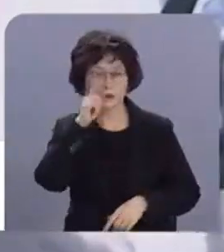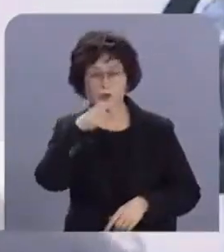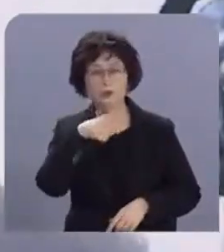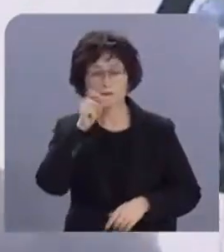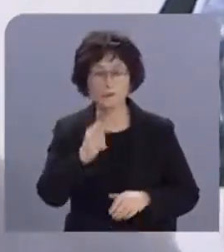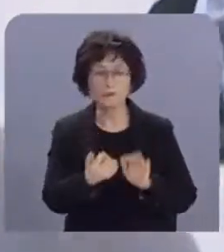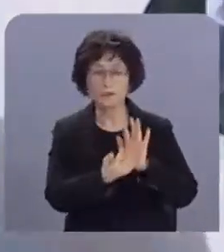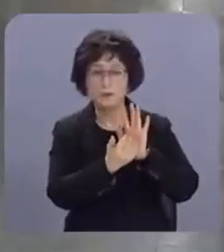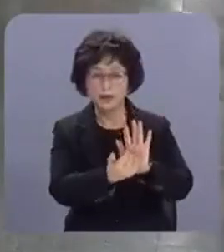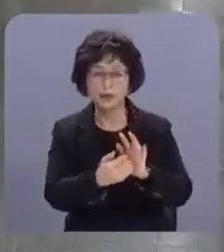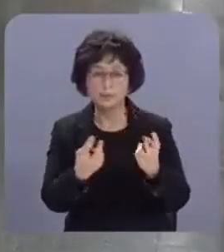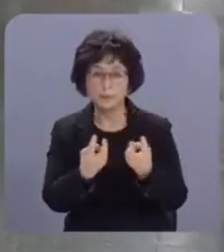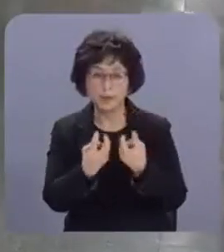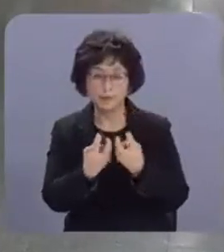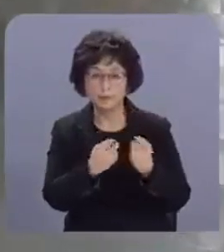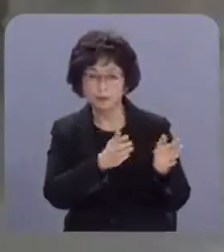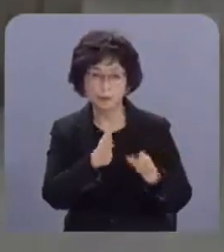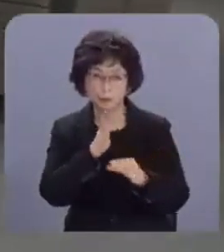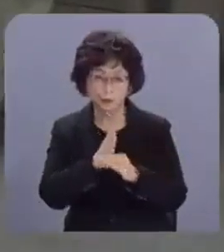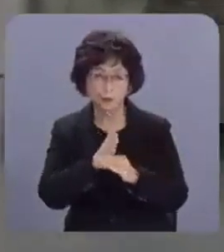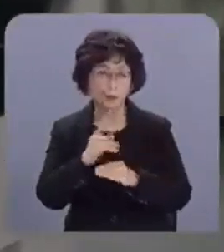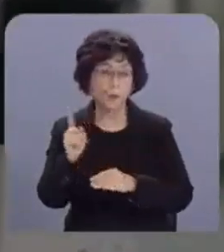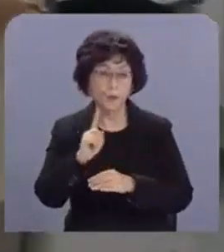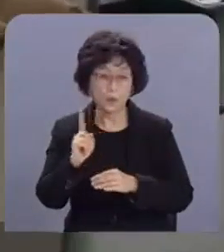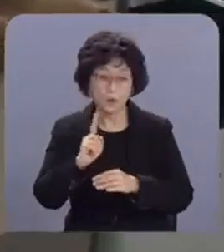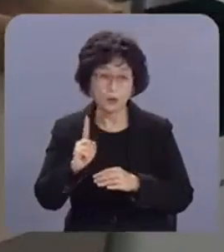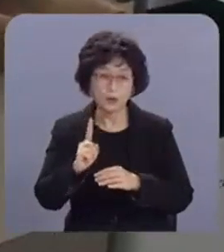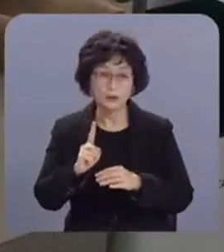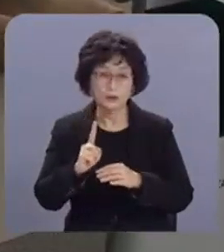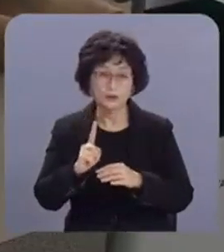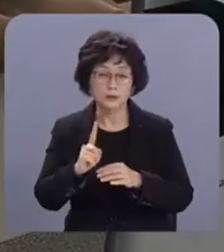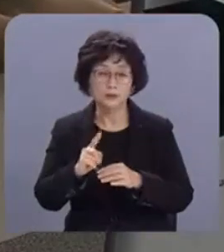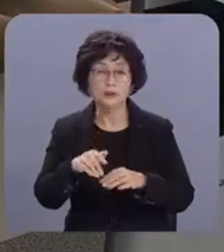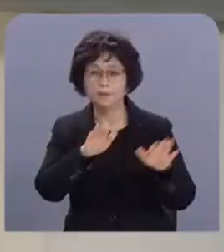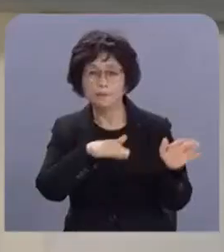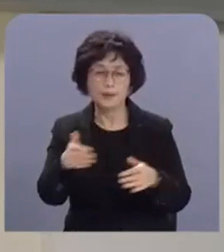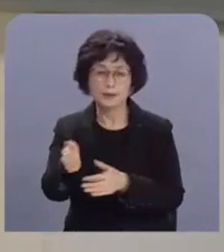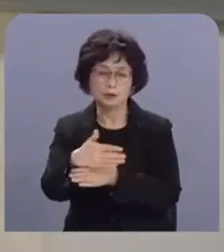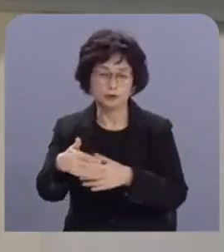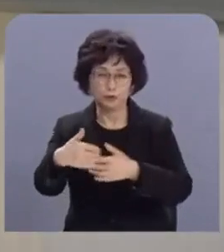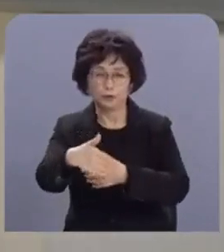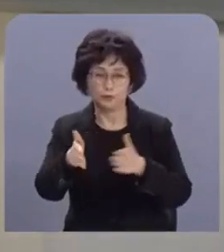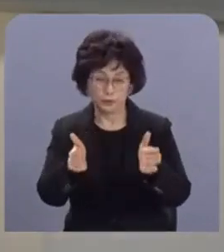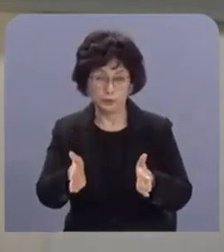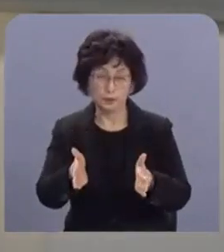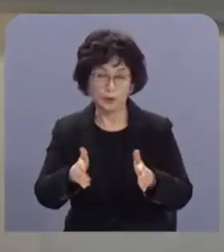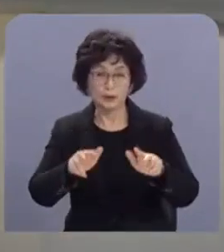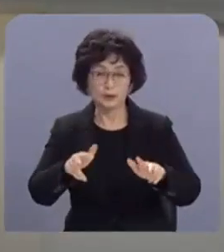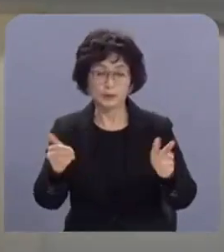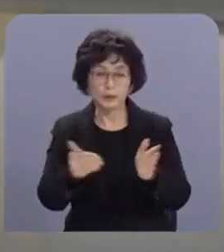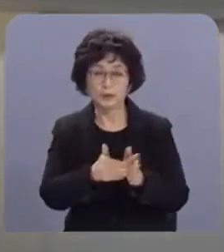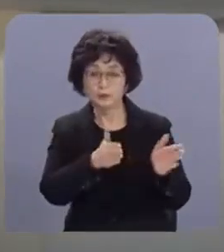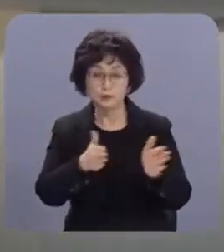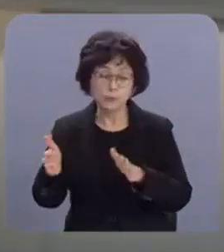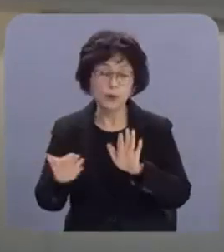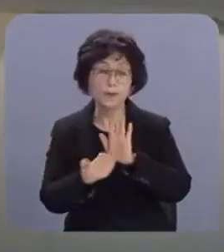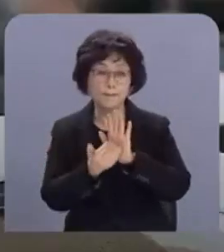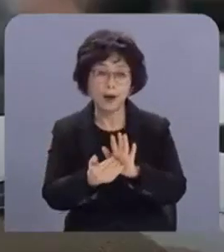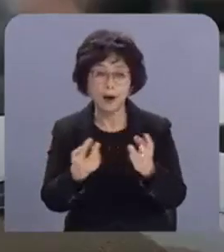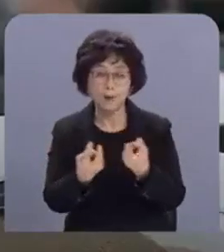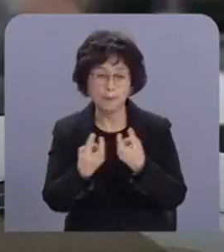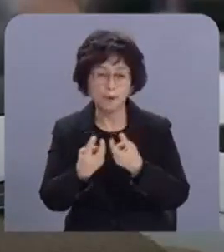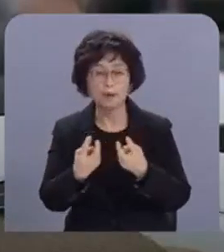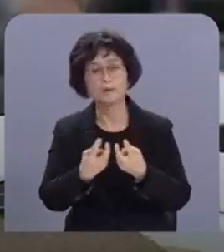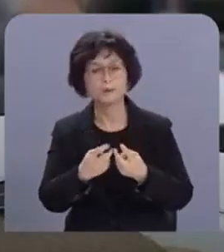방류에 대비하고 있을까 오염수 문제를 전반적으로 총괄하는 해양수도 정책과 현재까지 마련된 대응방안이나